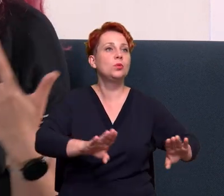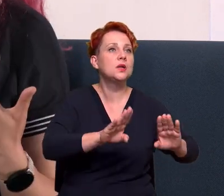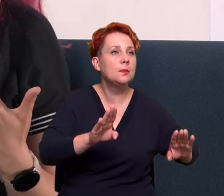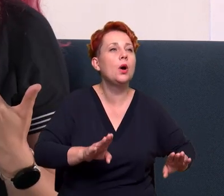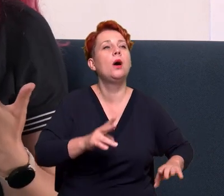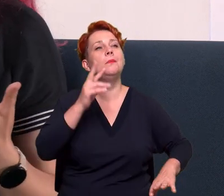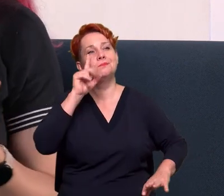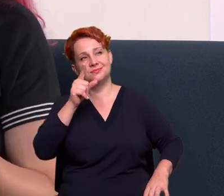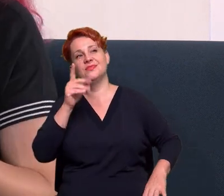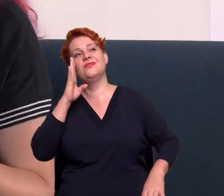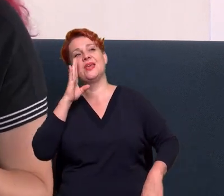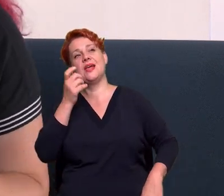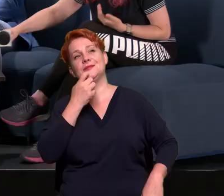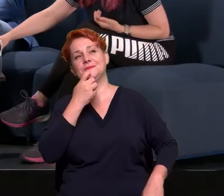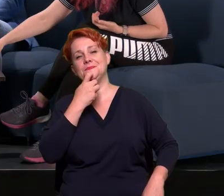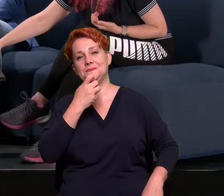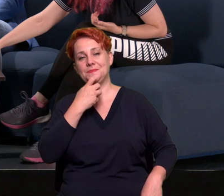pewnej odległości.